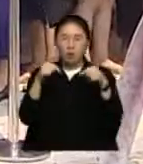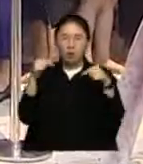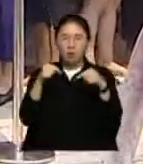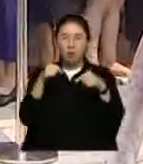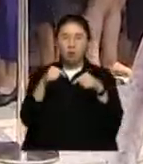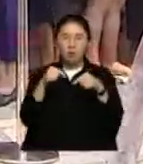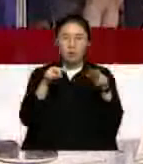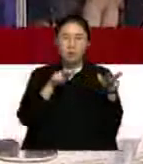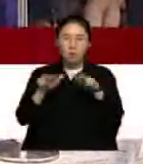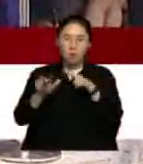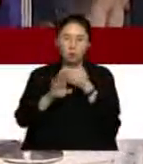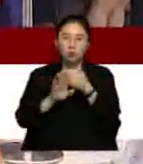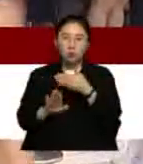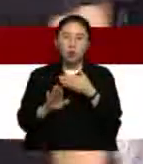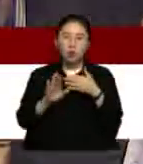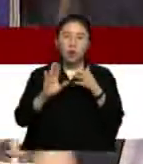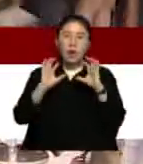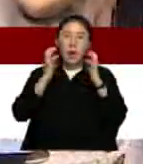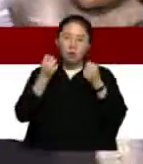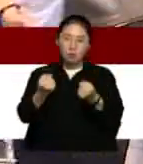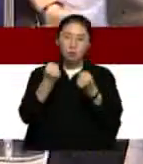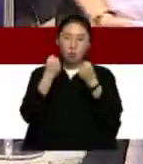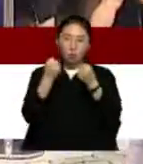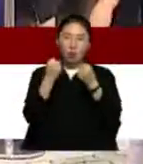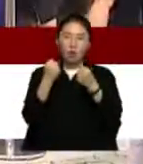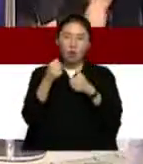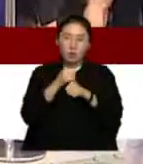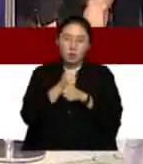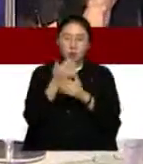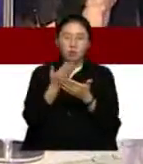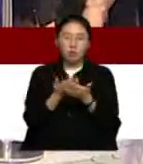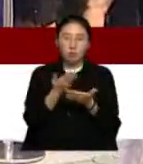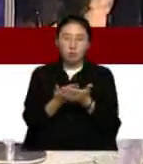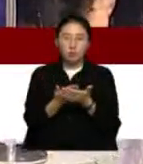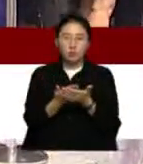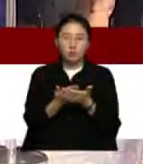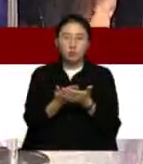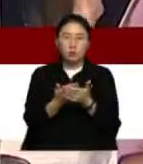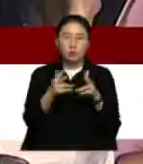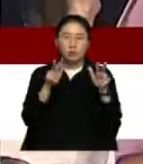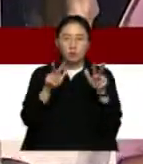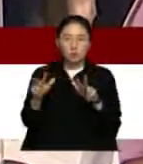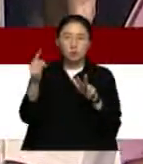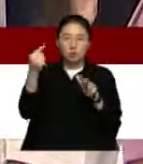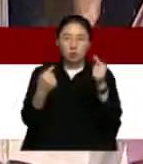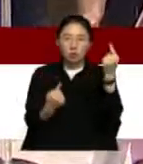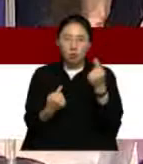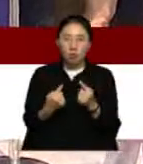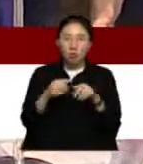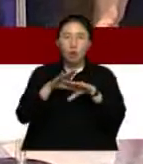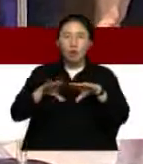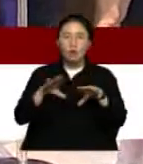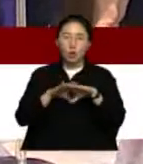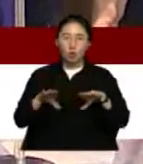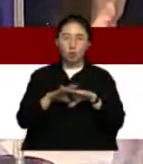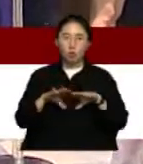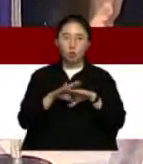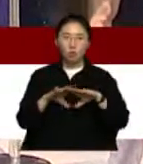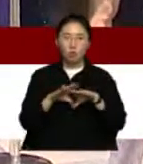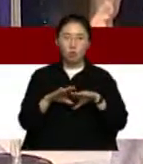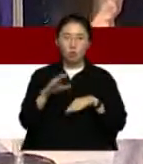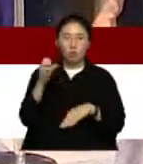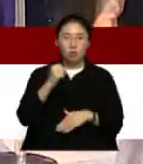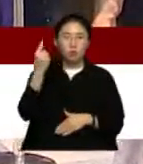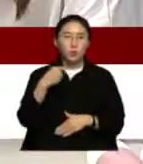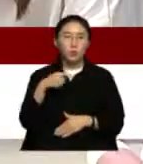어떠한 경우도 아이들의 건강만큼은 지켜달라고 저희들이 이 자리에 나왔는데 아무런 해결책을 가지고 들고